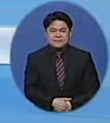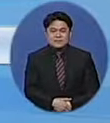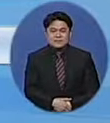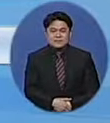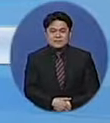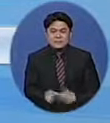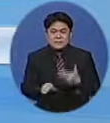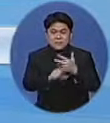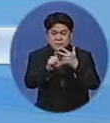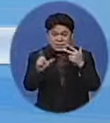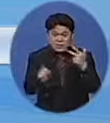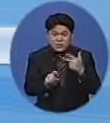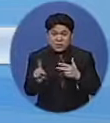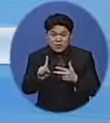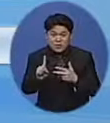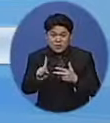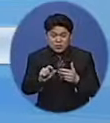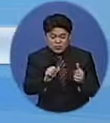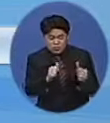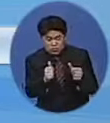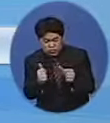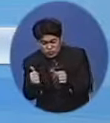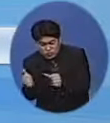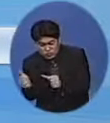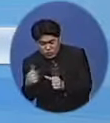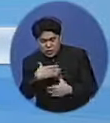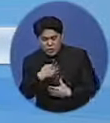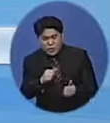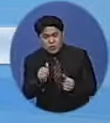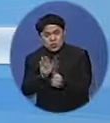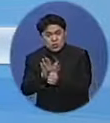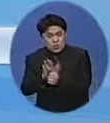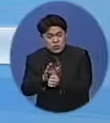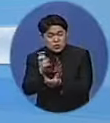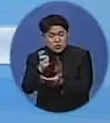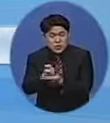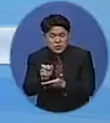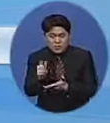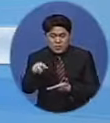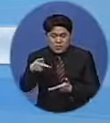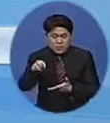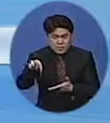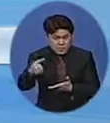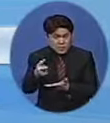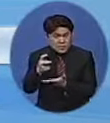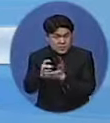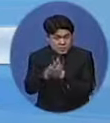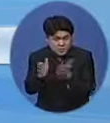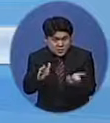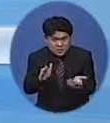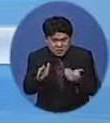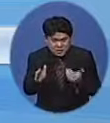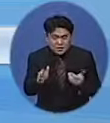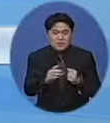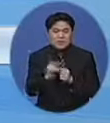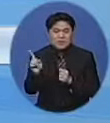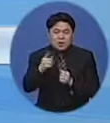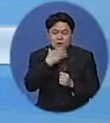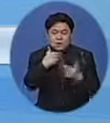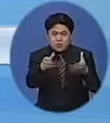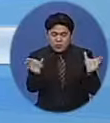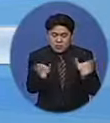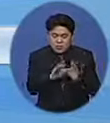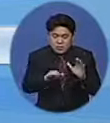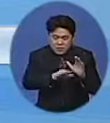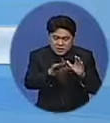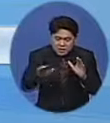오는 7월 호스피스 제도의 건강보험 적용에 맞춰 보건복지부는 제1차 국가암관리위원회에서 가정호스피스